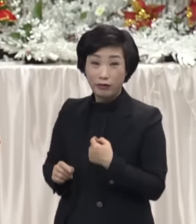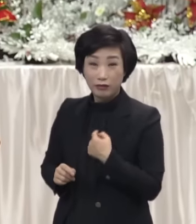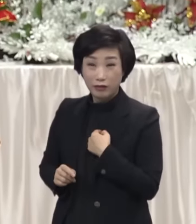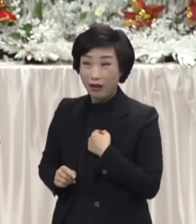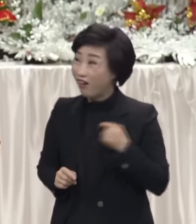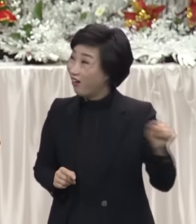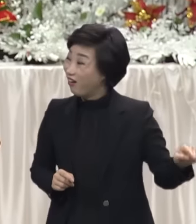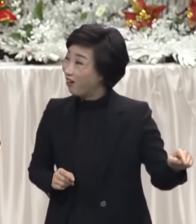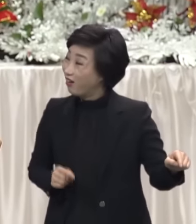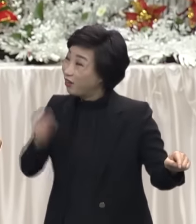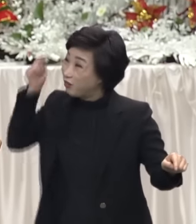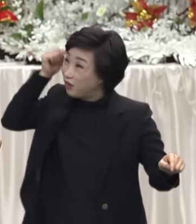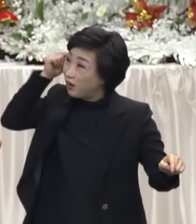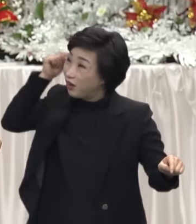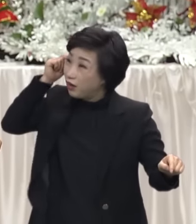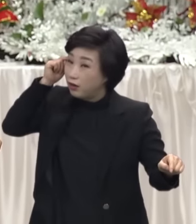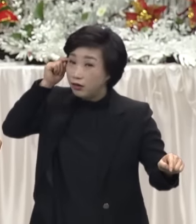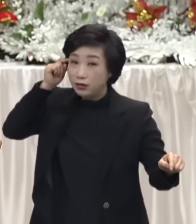들어가야 합니까?